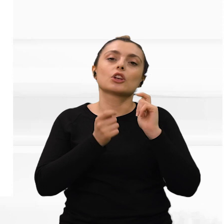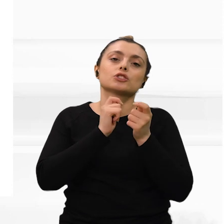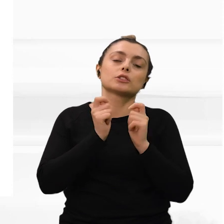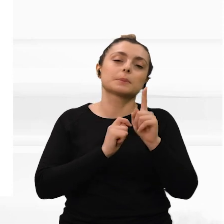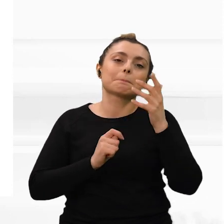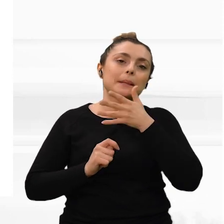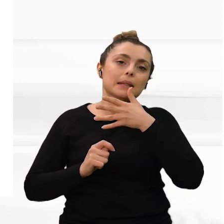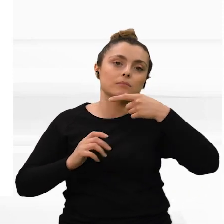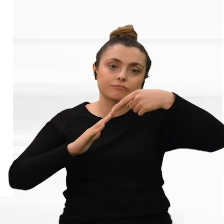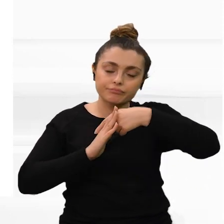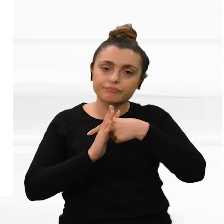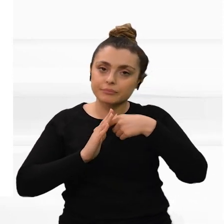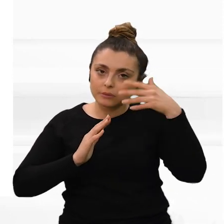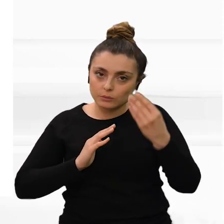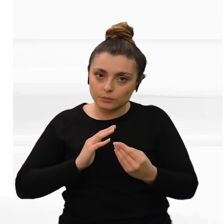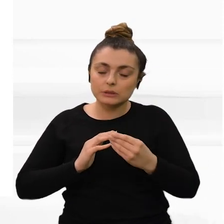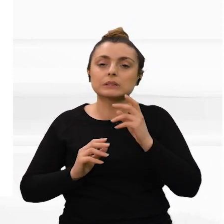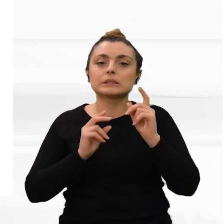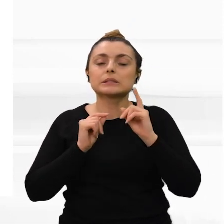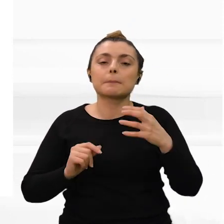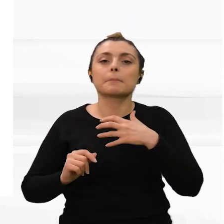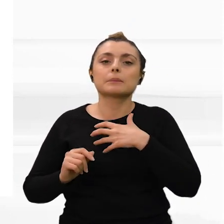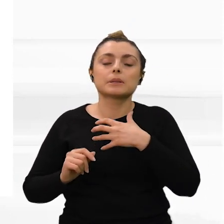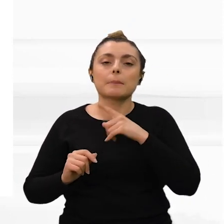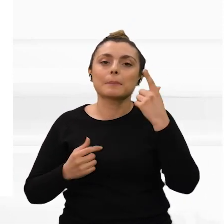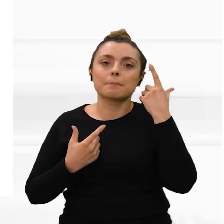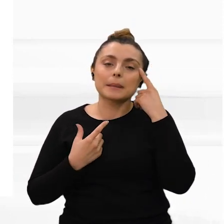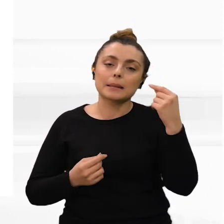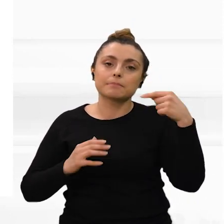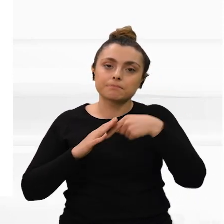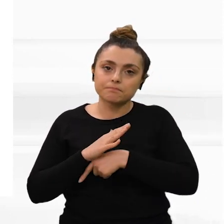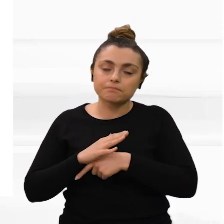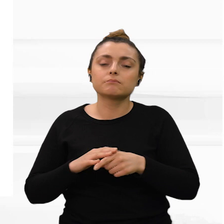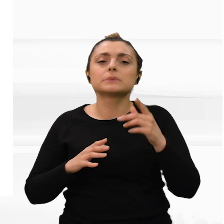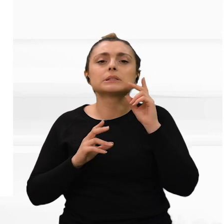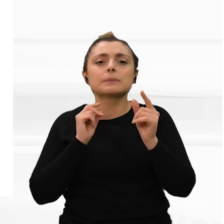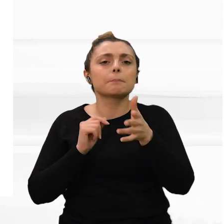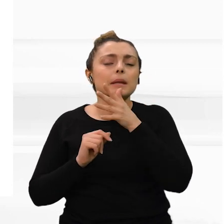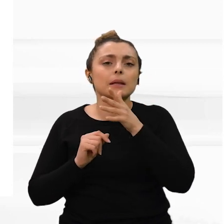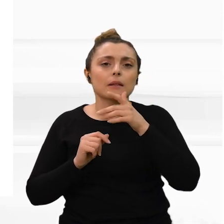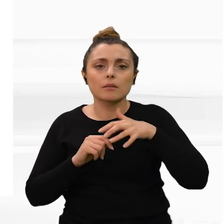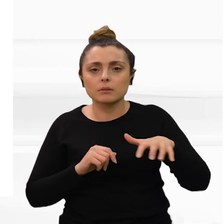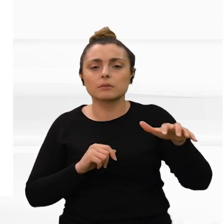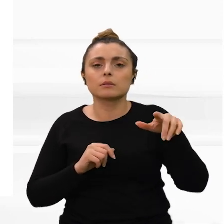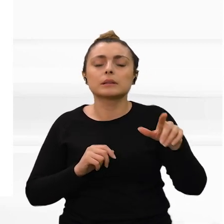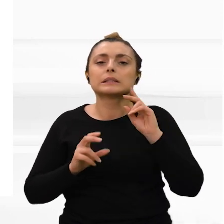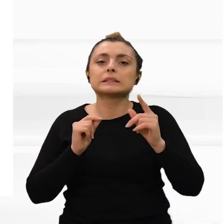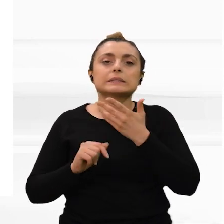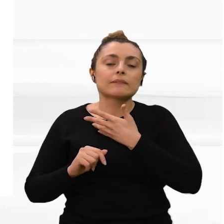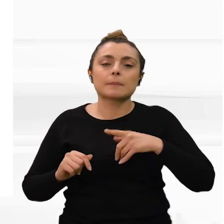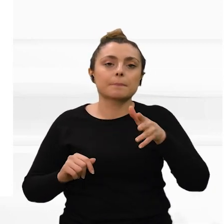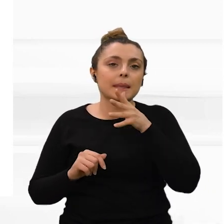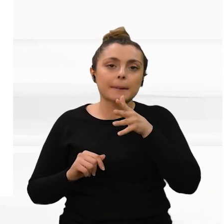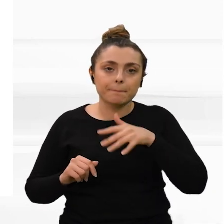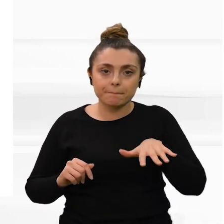değişken bir bilim dalı haline gelmiştir hızla benimsenen bir bilim dalı hızla bilinen bir bilim dalı hızla